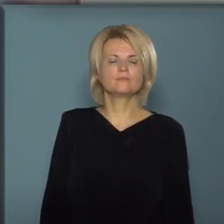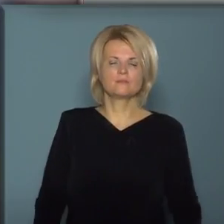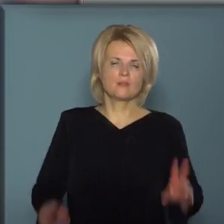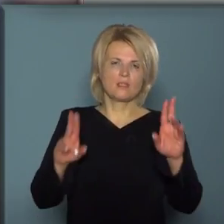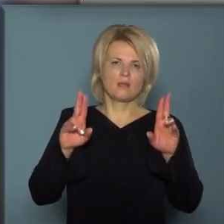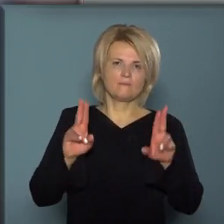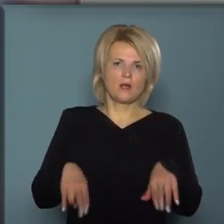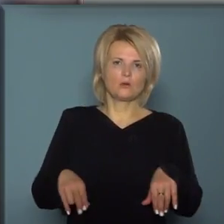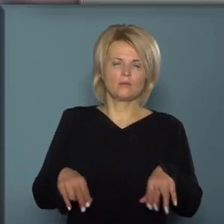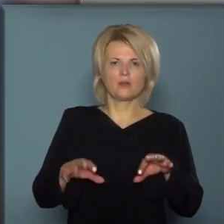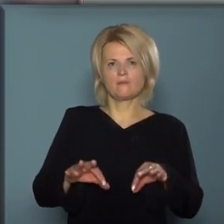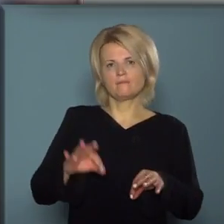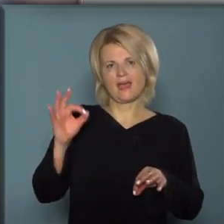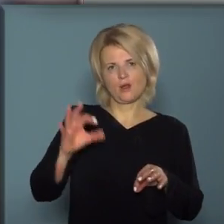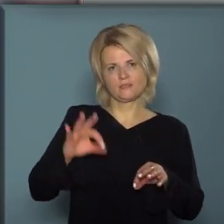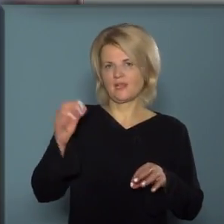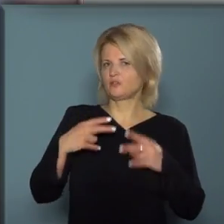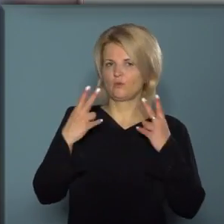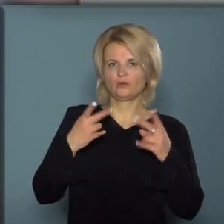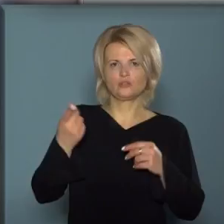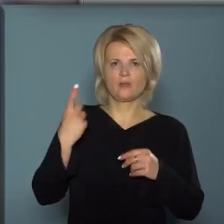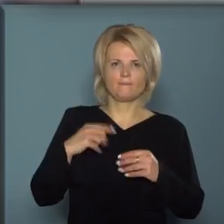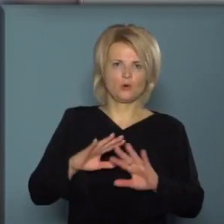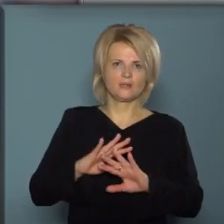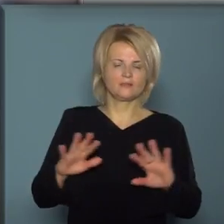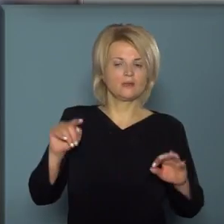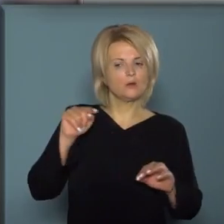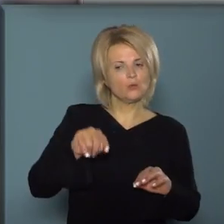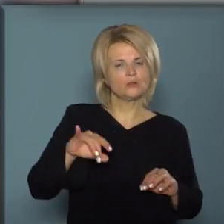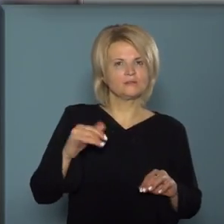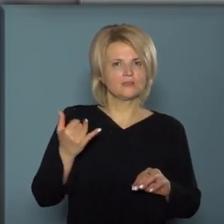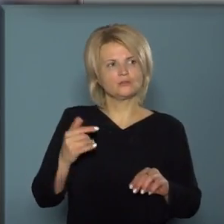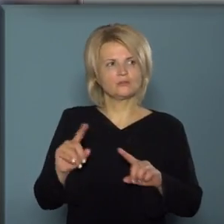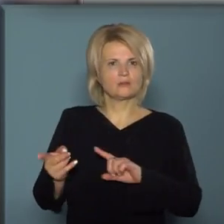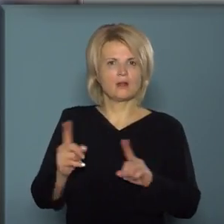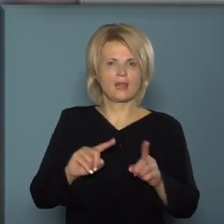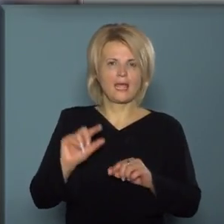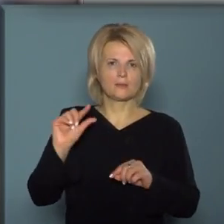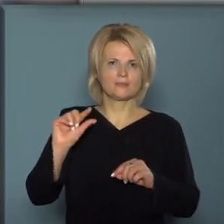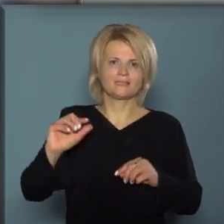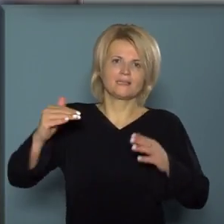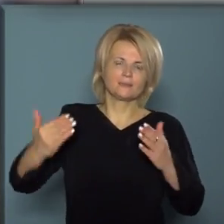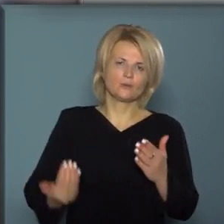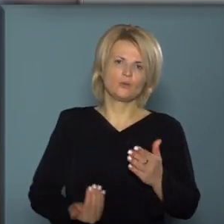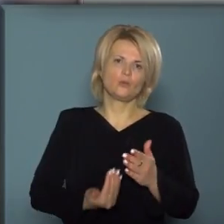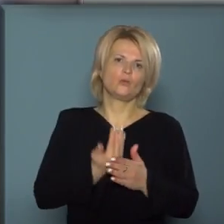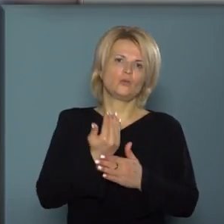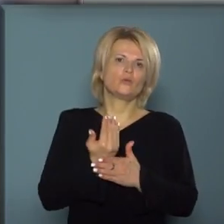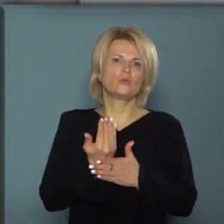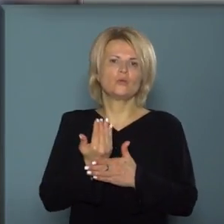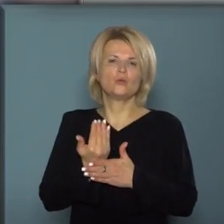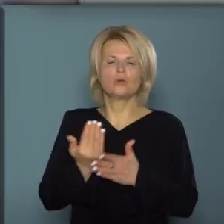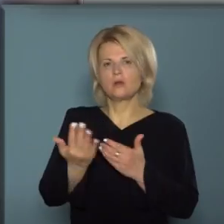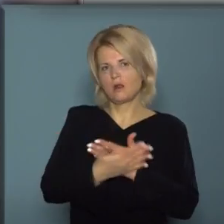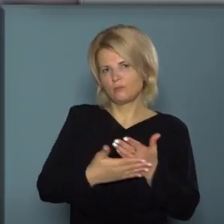valóban a választásoknak. Én úgy gondolom, hogy ott is talán egy kicsit új szellemben is,